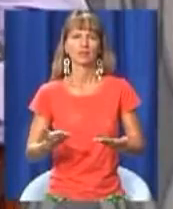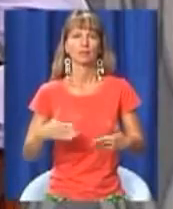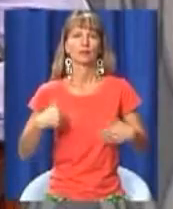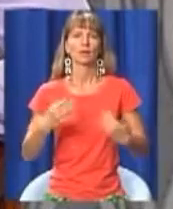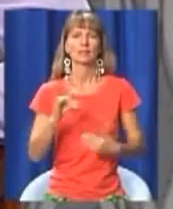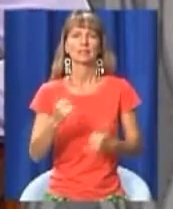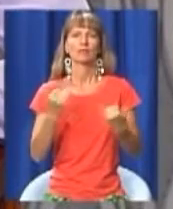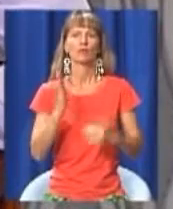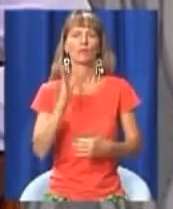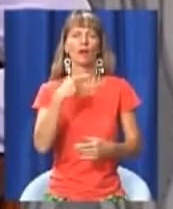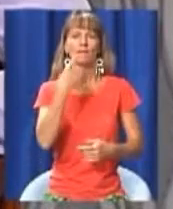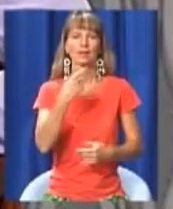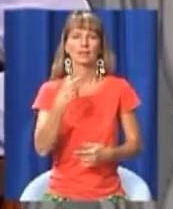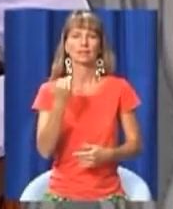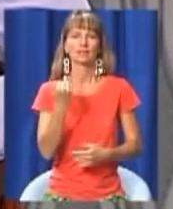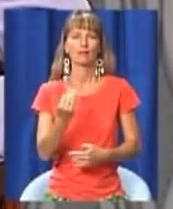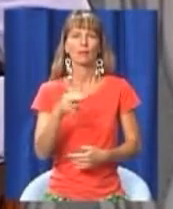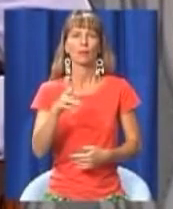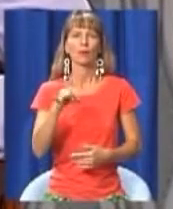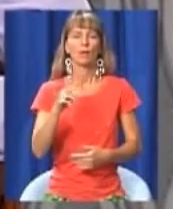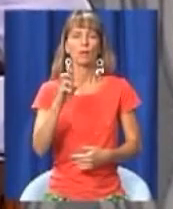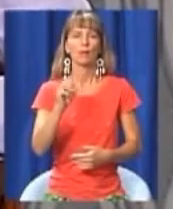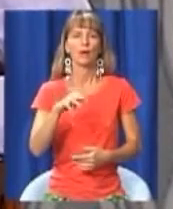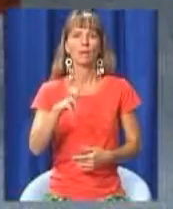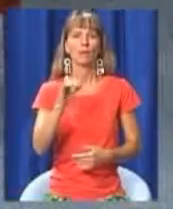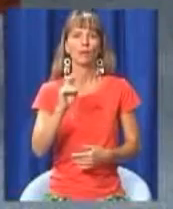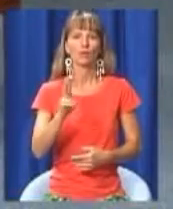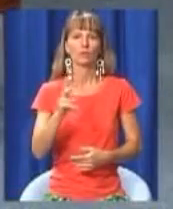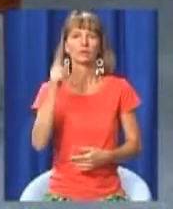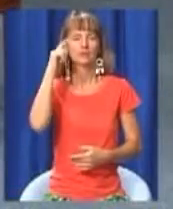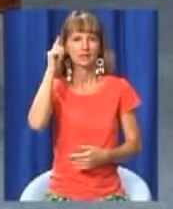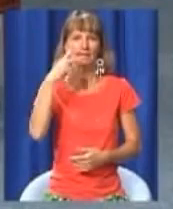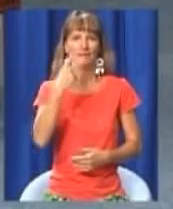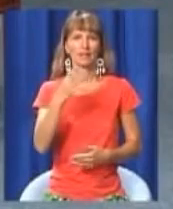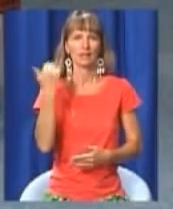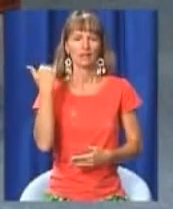Привіт! І сьогодні будемо говорити з вами, до речі, про бамбук. Знаєш, що таке бамбук? Бачила колись?